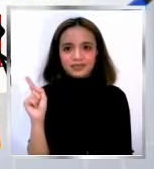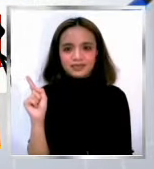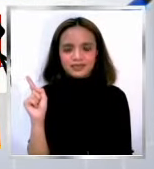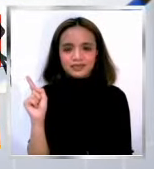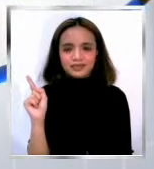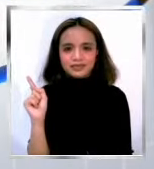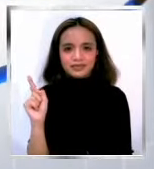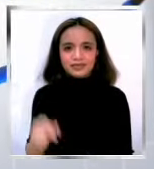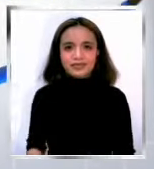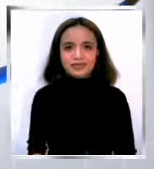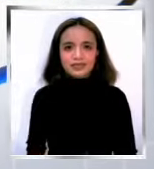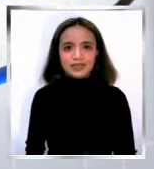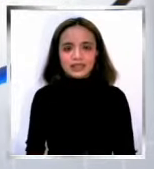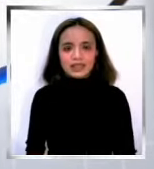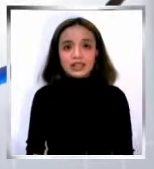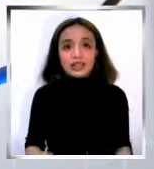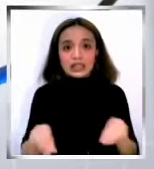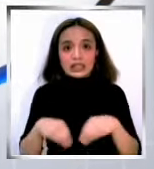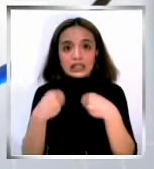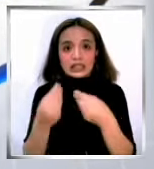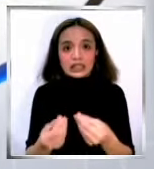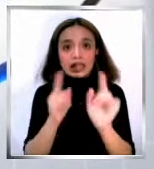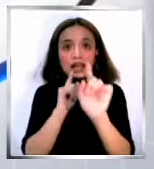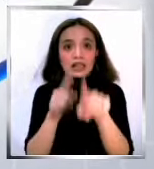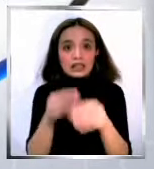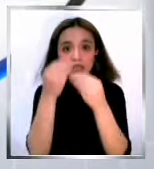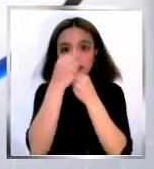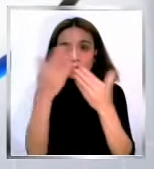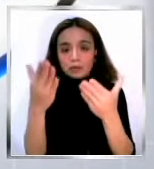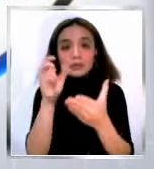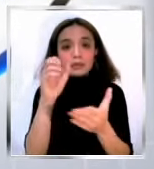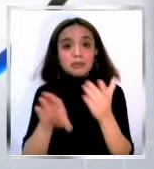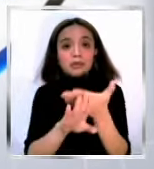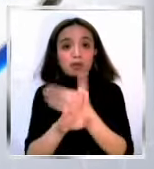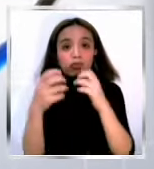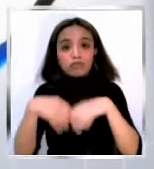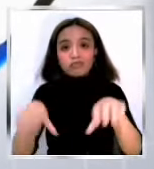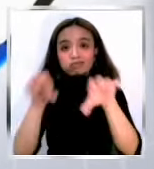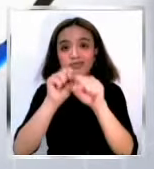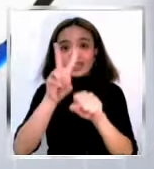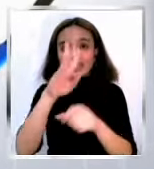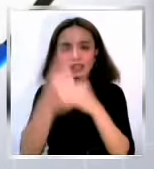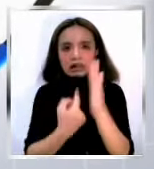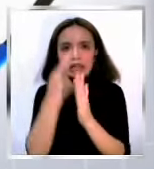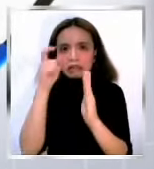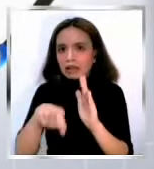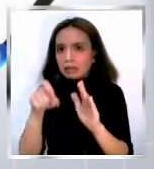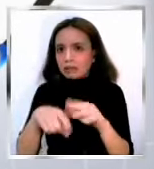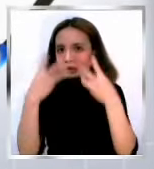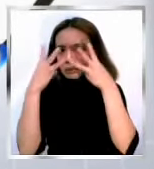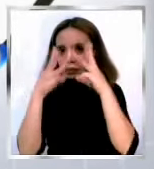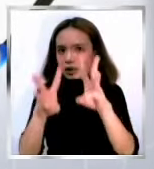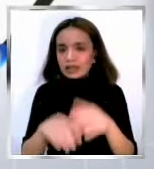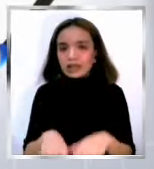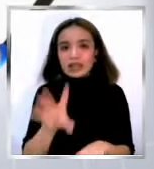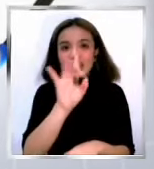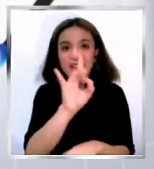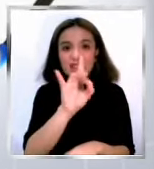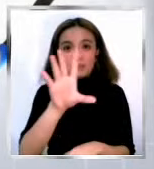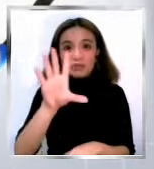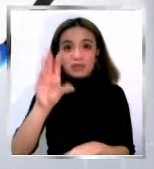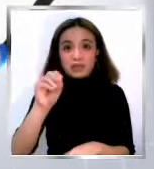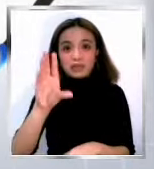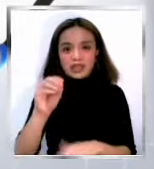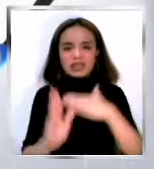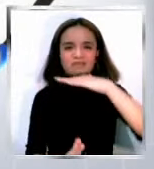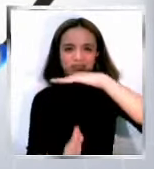www.gmanetwork.com/24orastrivia. Ibibigay namin ang tamang sagot bago matapos ang programa, kaya dapat nakatuto ka. Hanggang 8:50 ng gabi lang maaaring sumagot, kaya sali na para